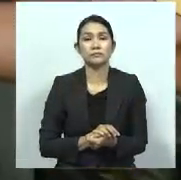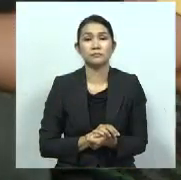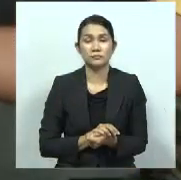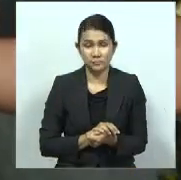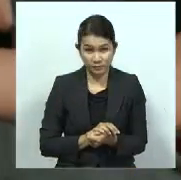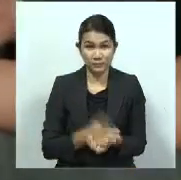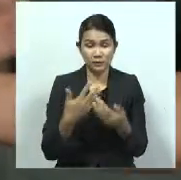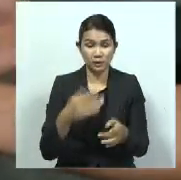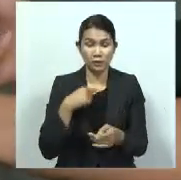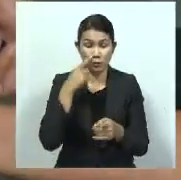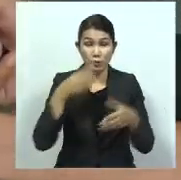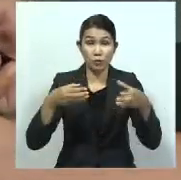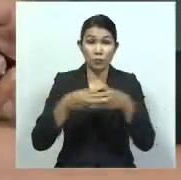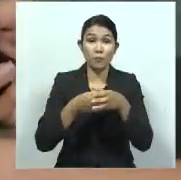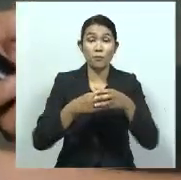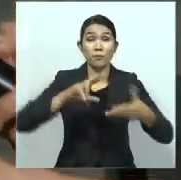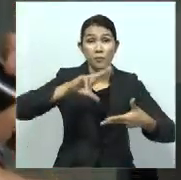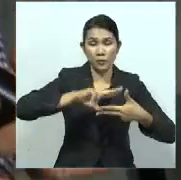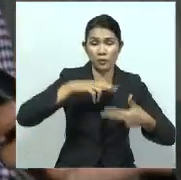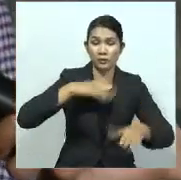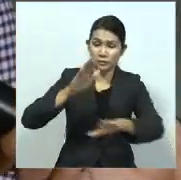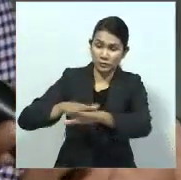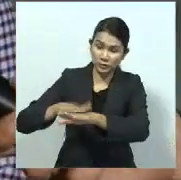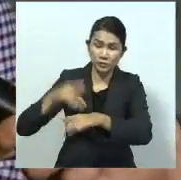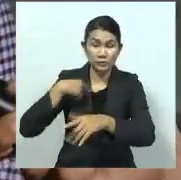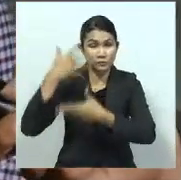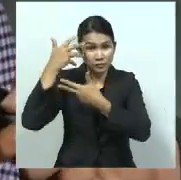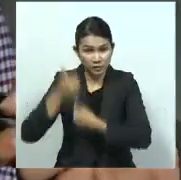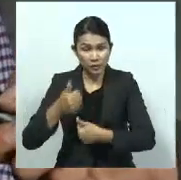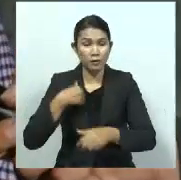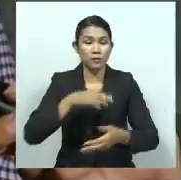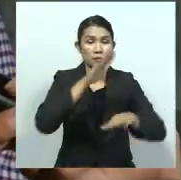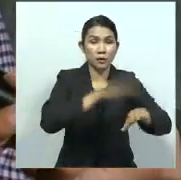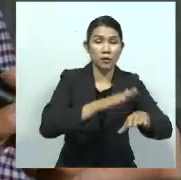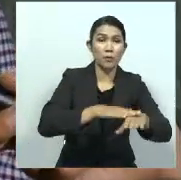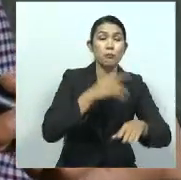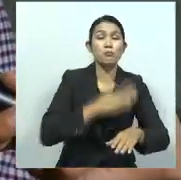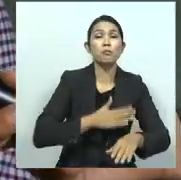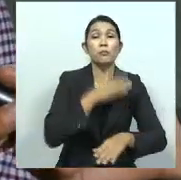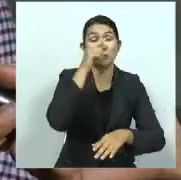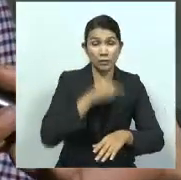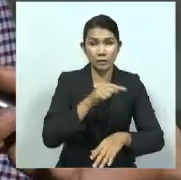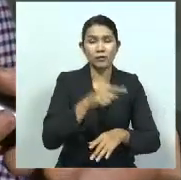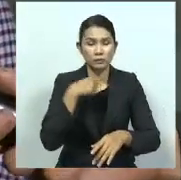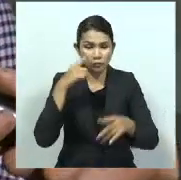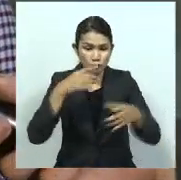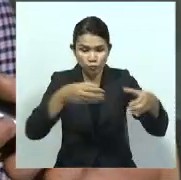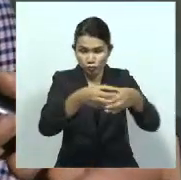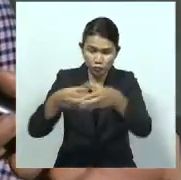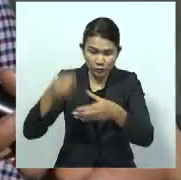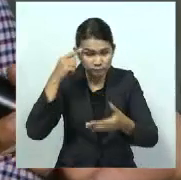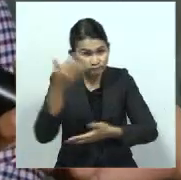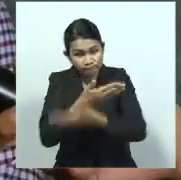ภายหลังพรรคพลังประชารัฐเดินสายเทียบเชิญพรรคประชาธิปัตย์และพรรคภูมิใจไทยก็ทำให้7พรรคการเมืองขั้วเพื่อไทยนัดหารือกันนะ